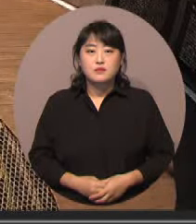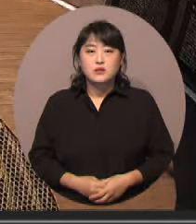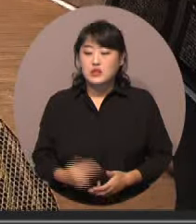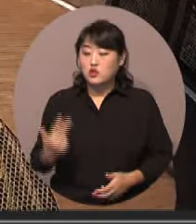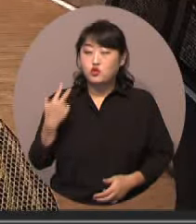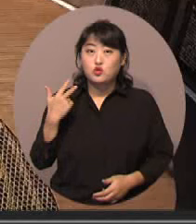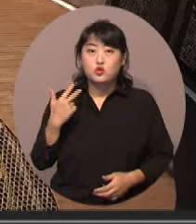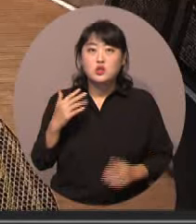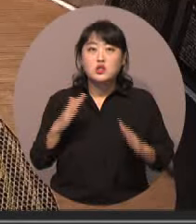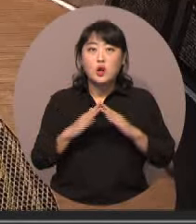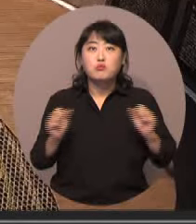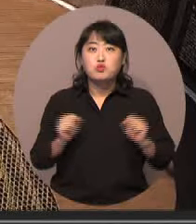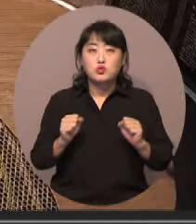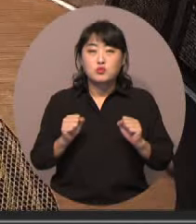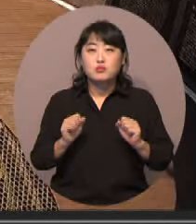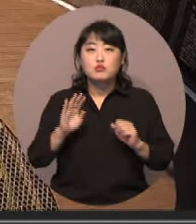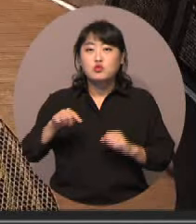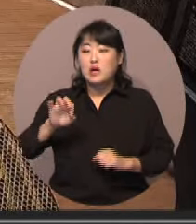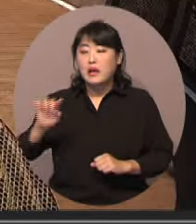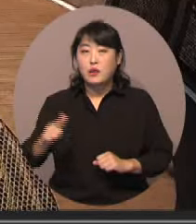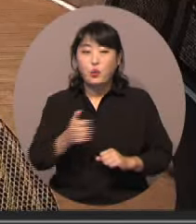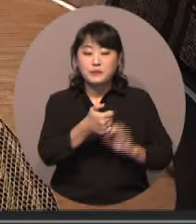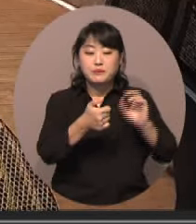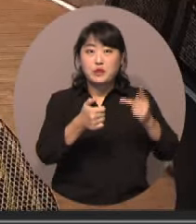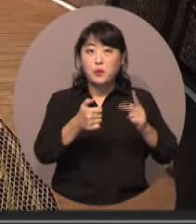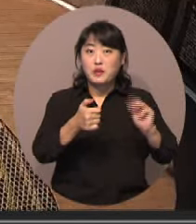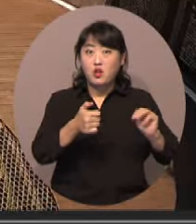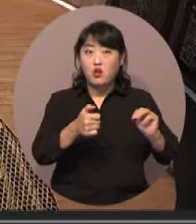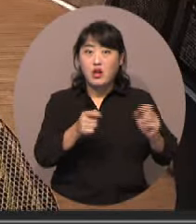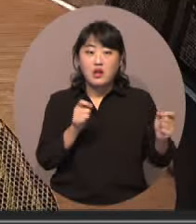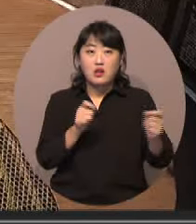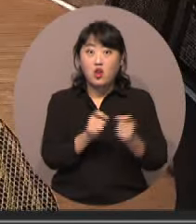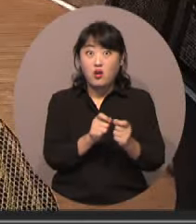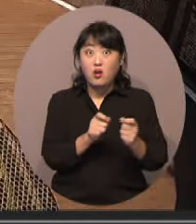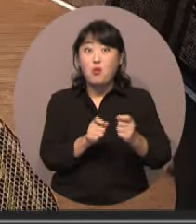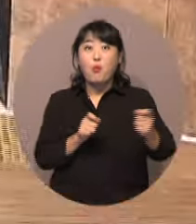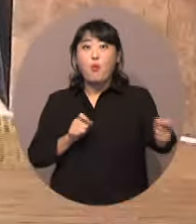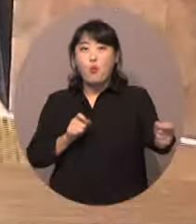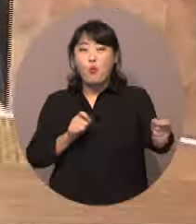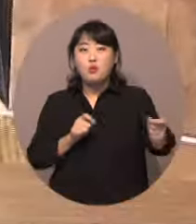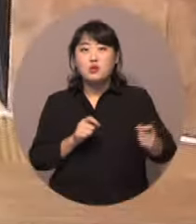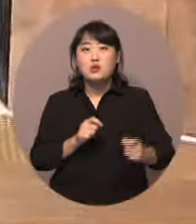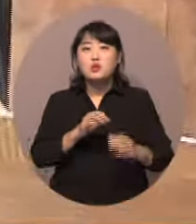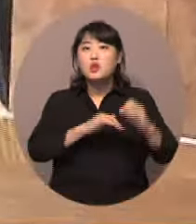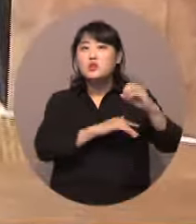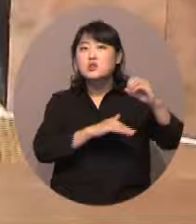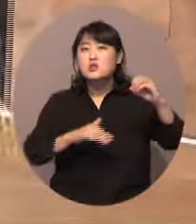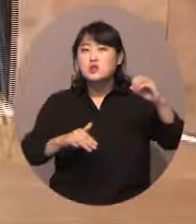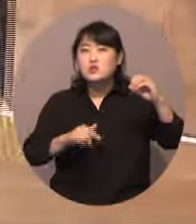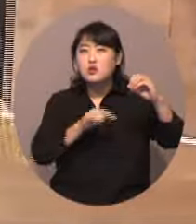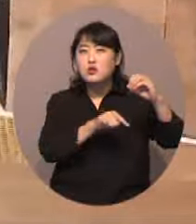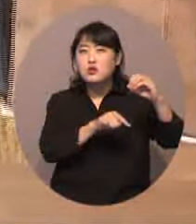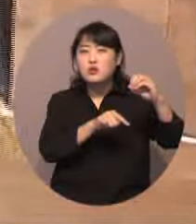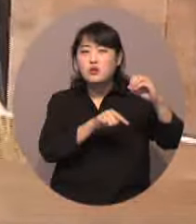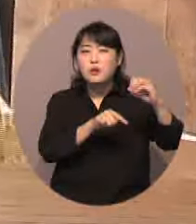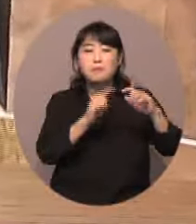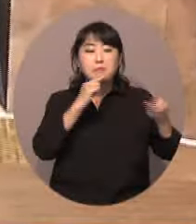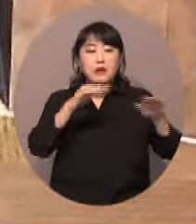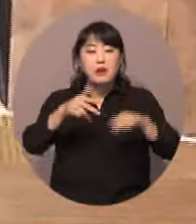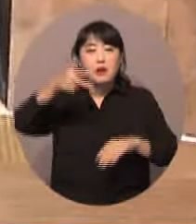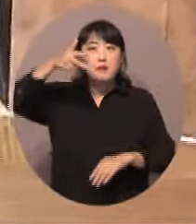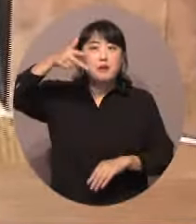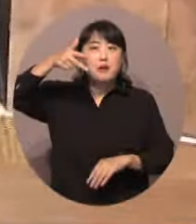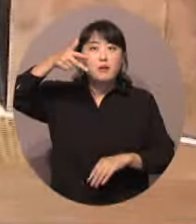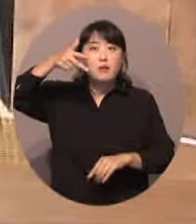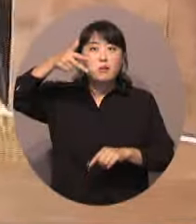진앙지인 전북 부안과 50여 킬로미터 떨어진 서천 장항의 한 전망대. 바닷가를 비추던 카메라가